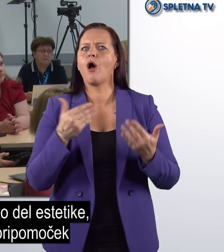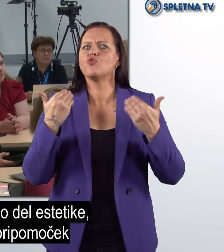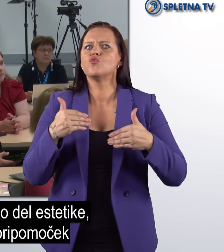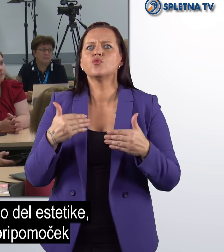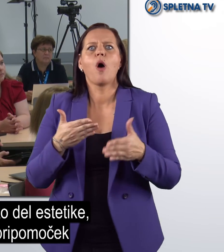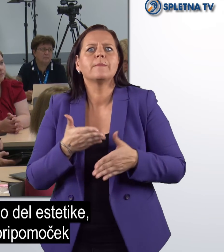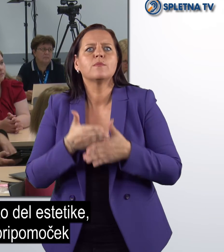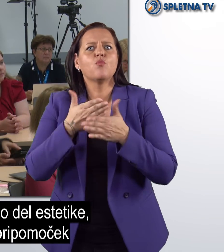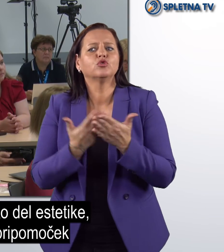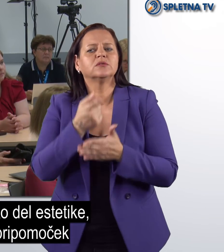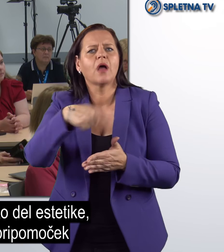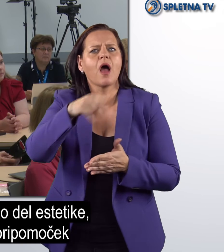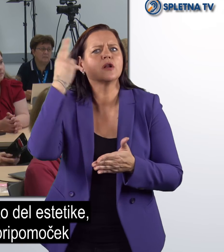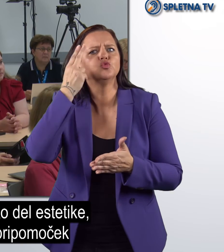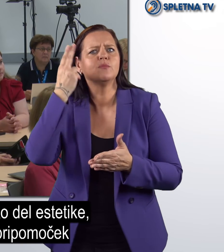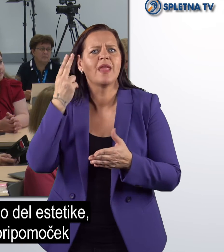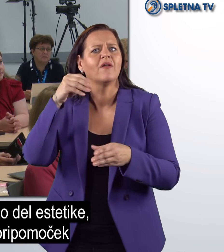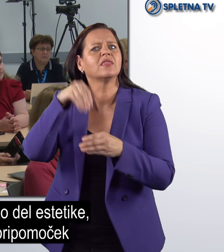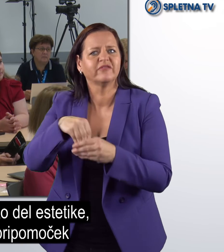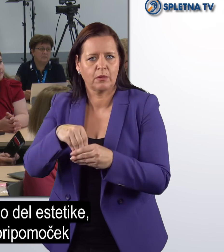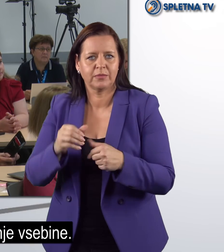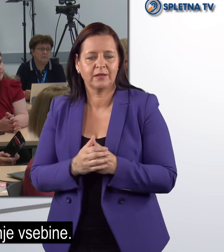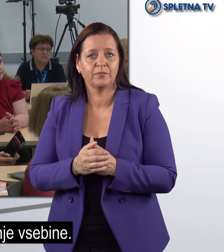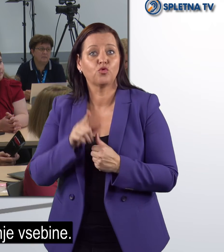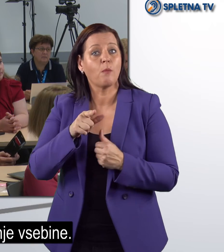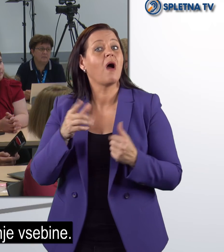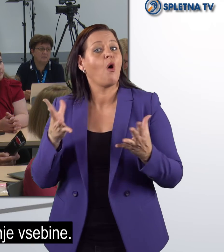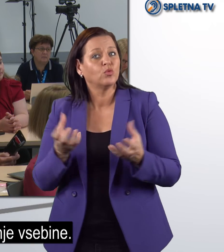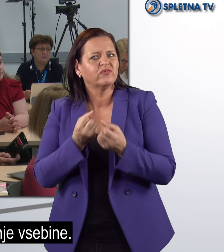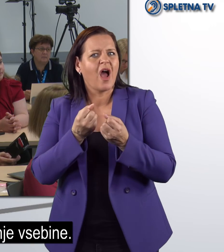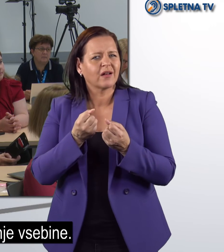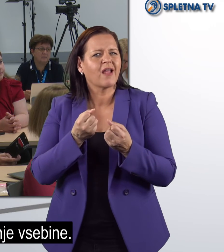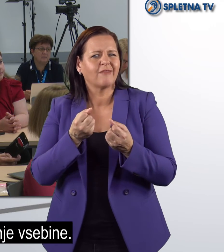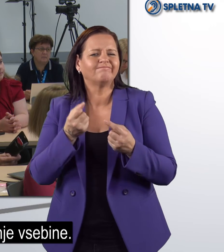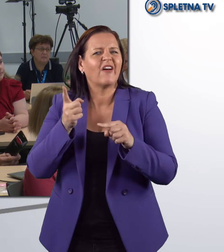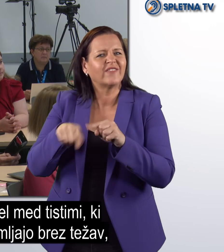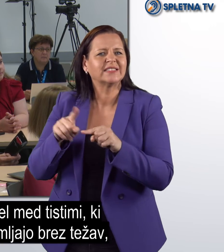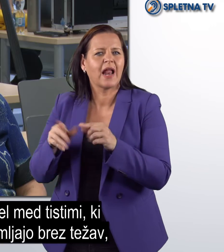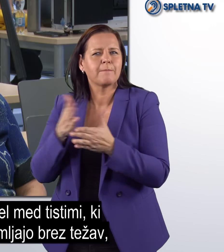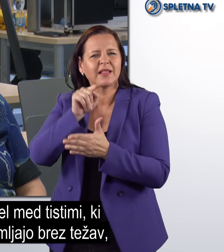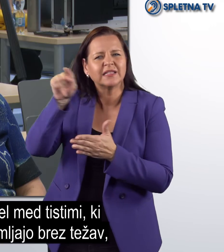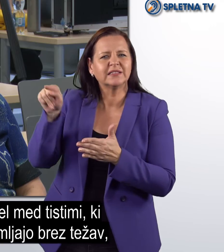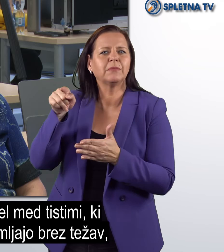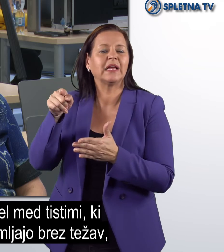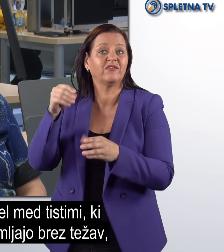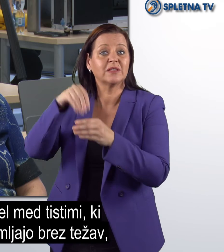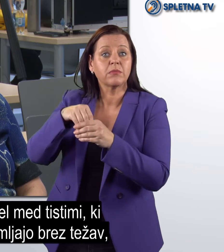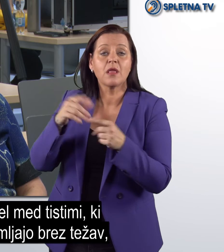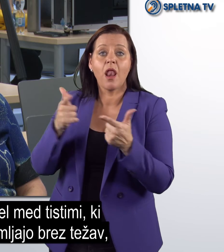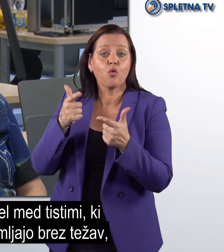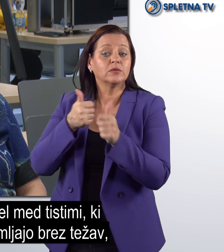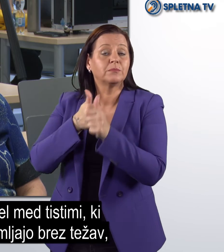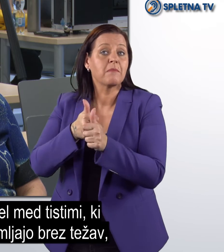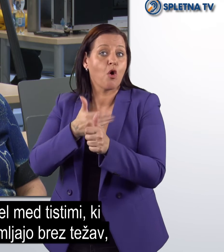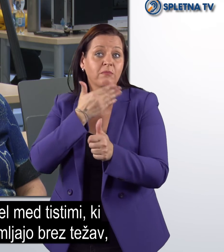estetike, ne pa nujno pripomoček za razumevanje vsebine. To pa ustvarja vrzel med tistimi, ki